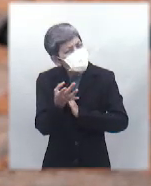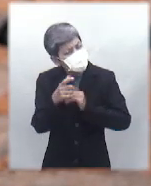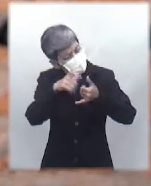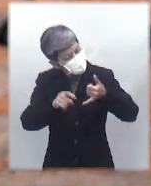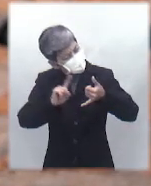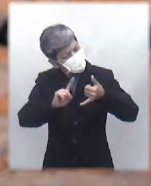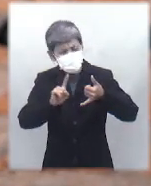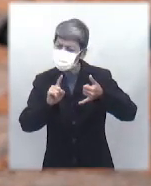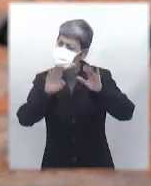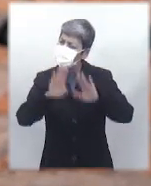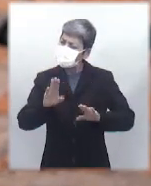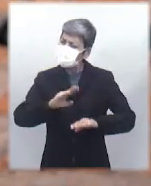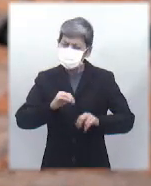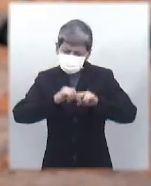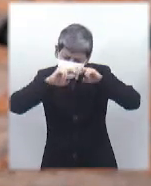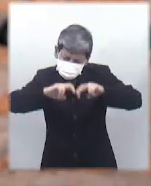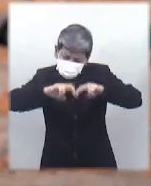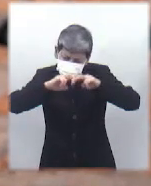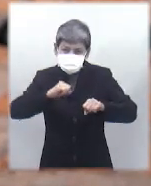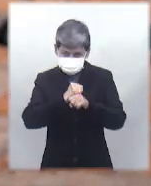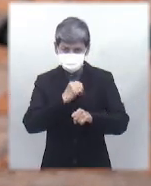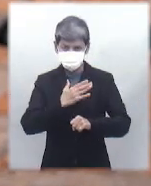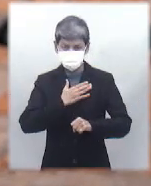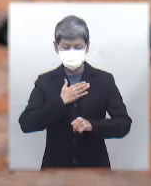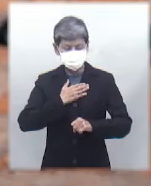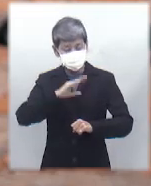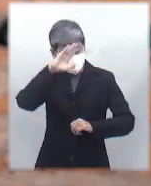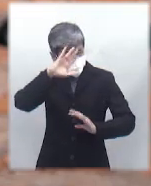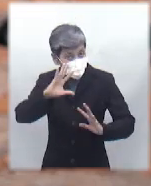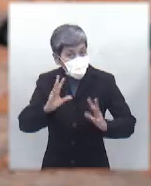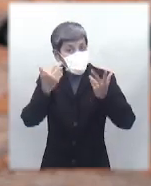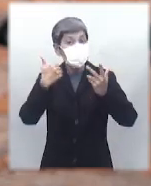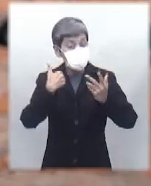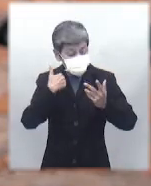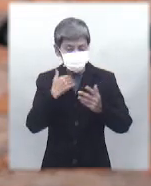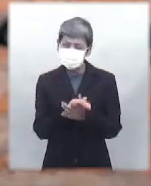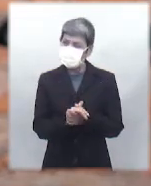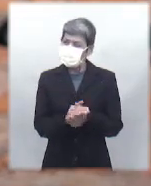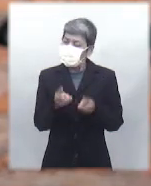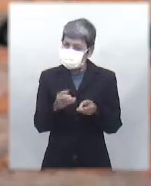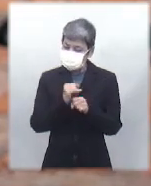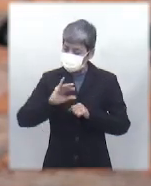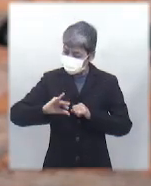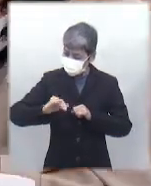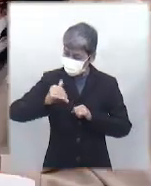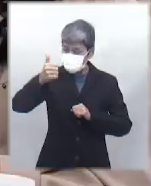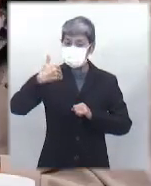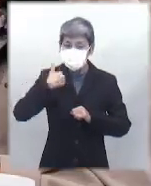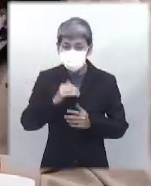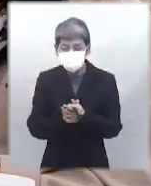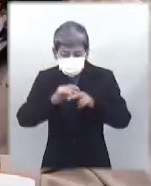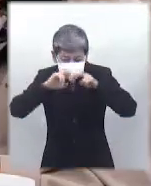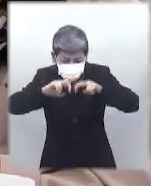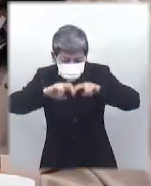มันเป็นลักษณะแบบไหนมันมีวิธีการทำให้หายไหมมีวิธีการทำให้ดีขึ้นอย่างไรปรากฎว่า